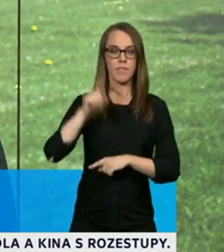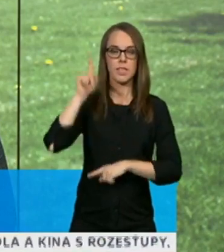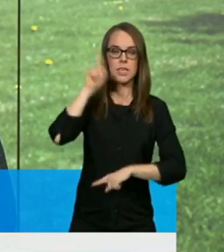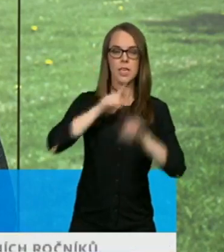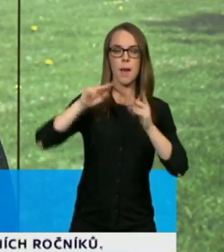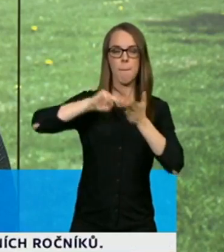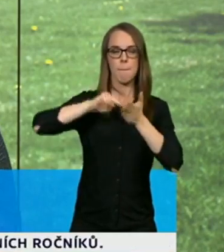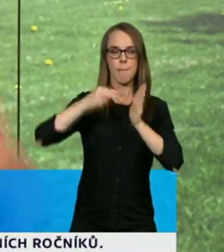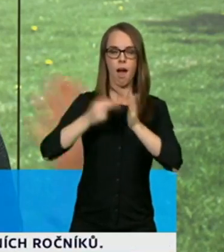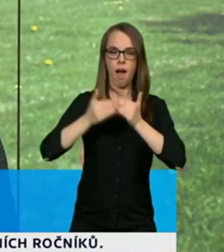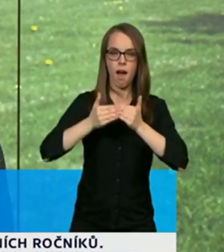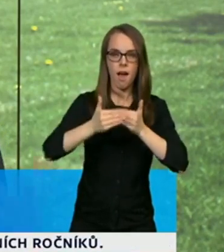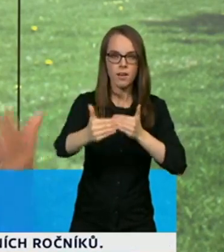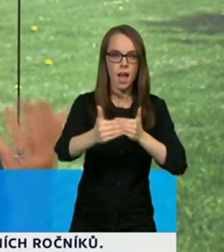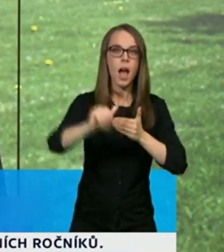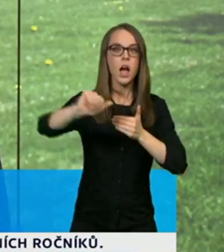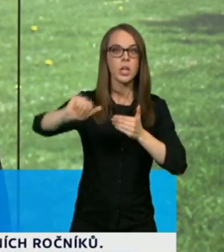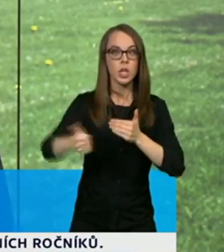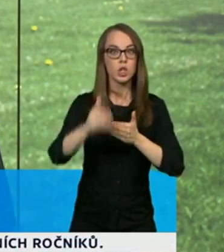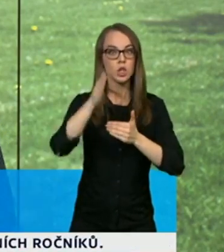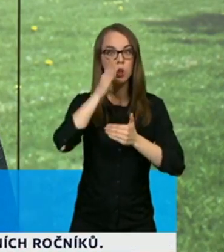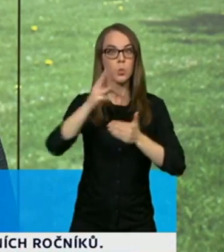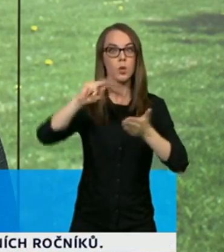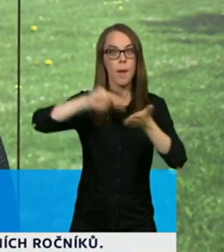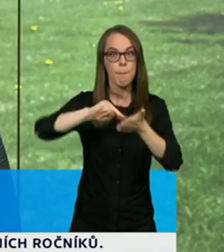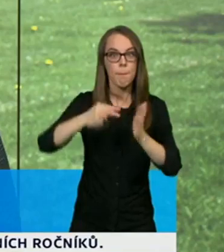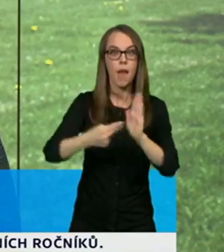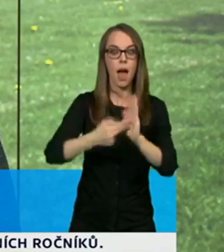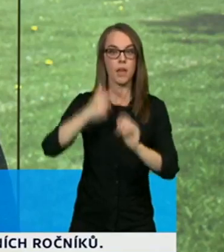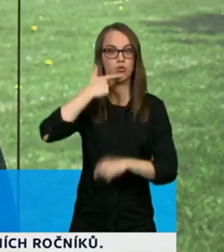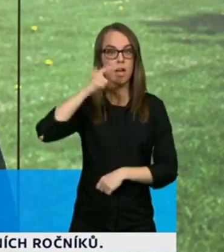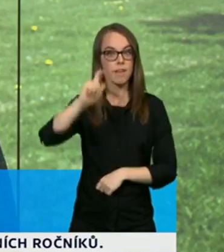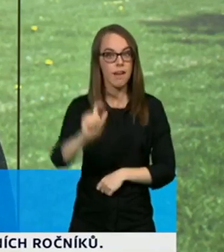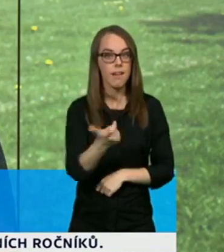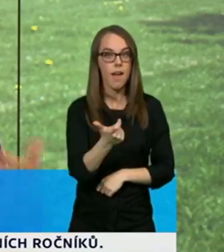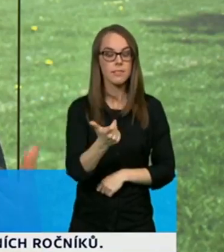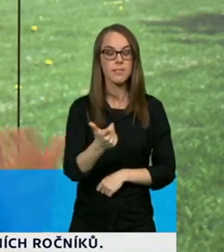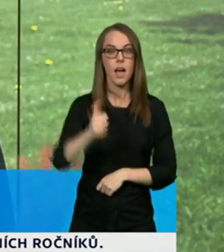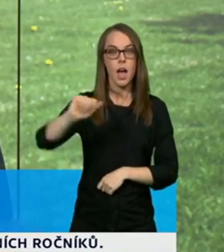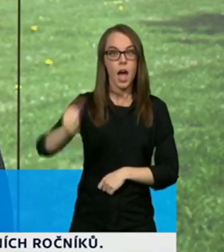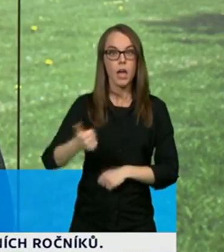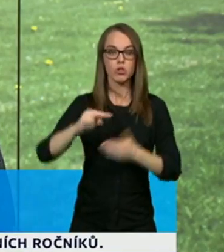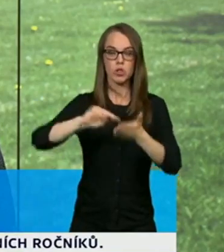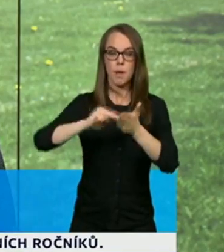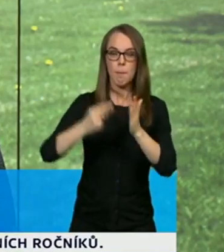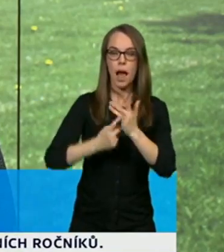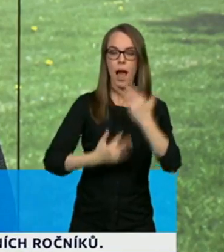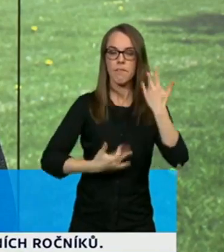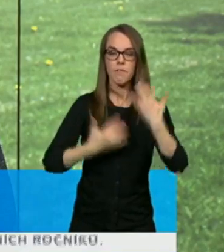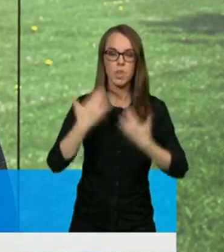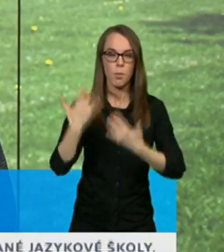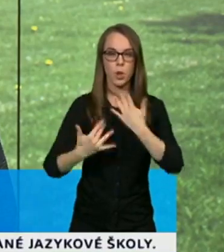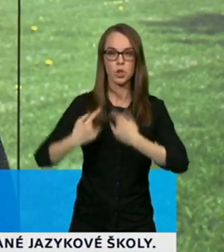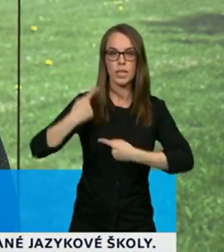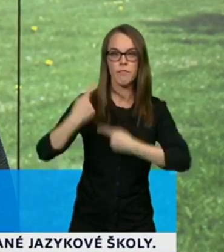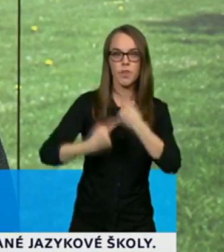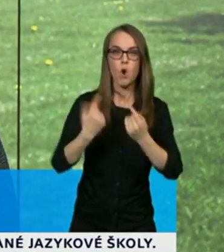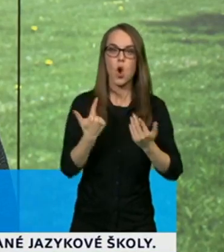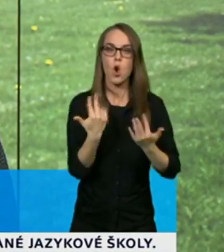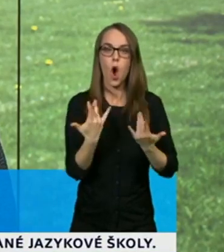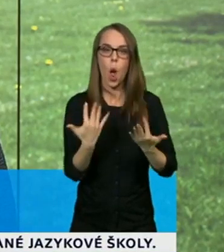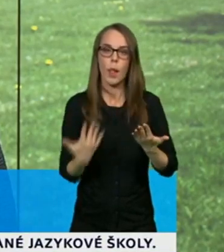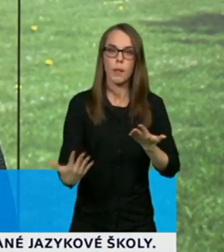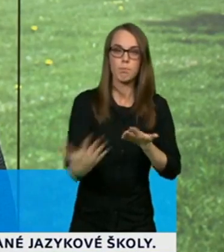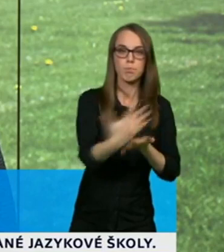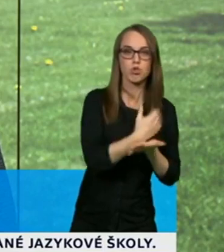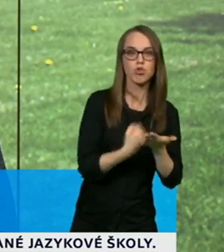chystáme v červenci. Přijímá se celá řada opatření, které budeme dále přijímat. Zpřesňuje se vývoj příjmů, takže v